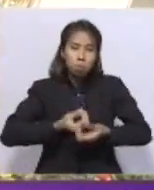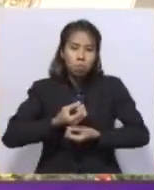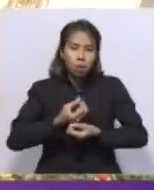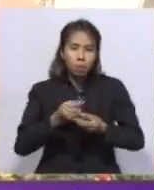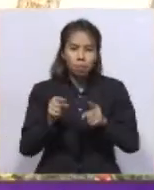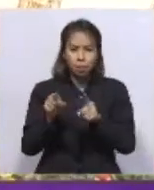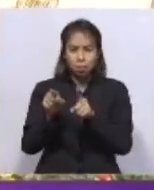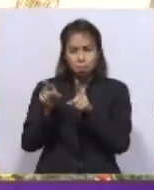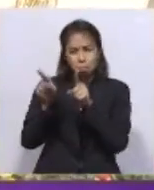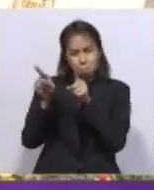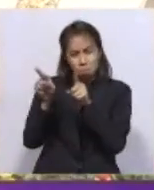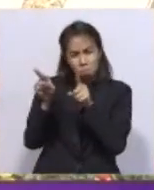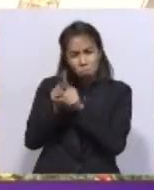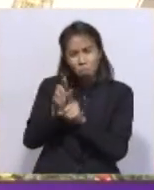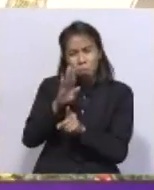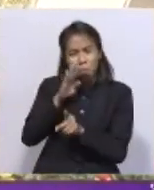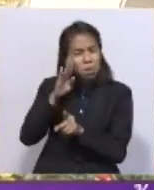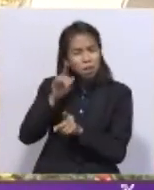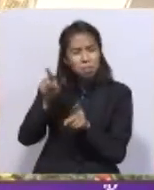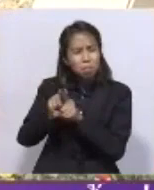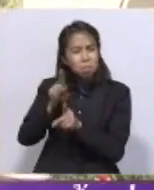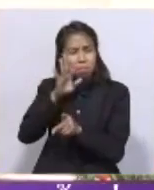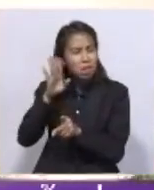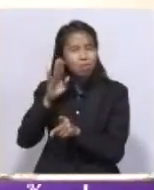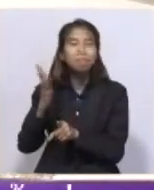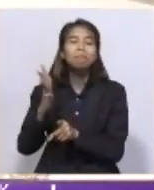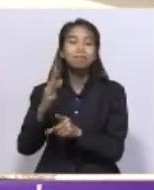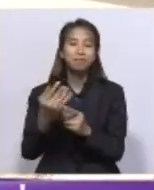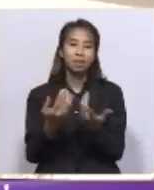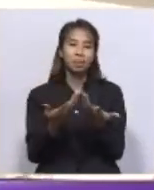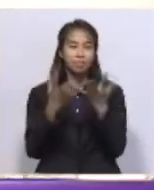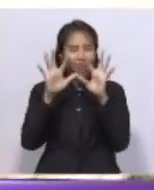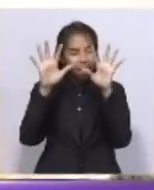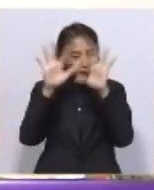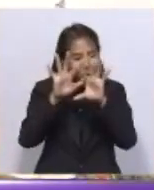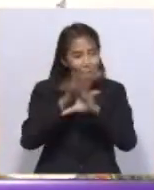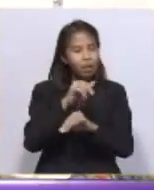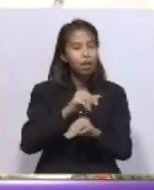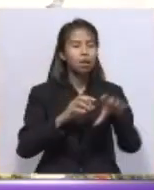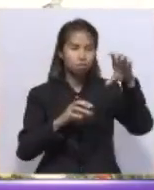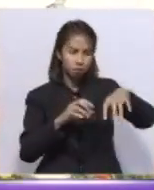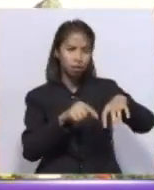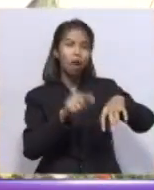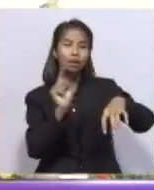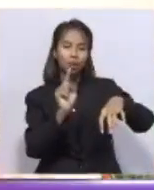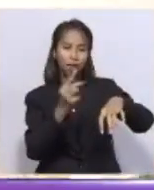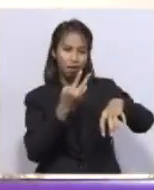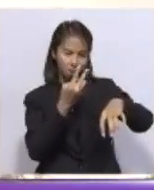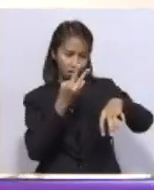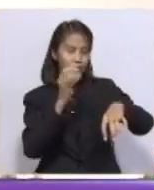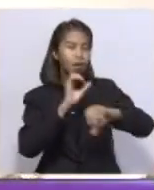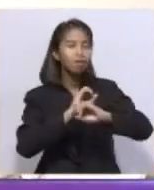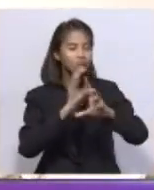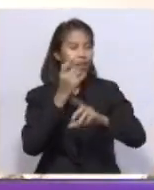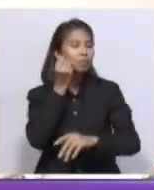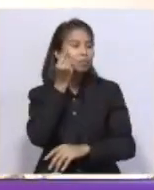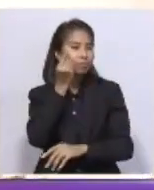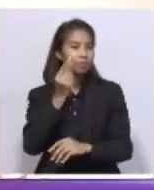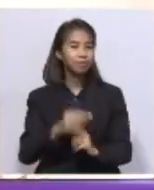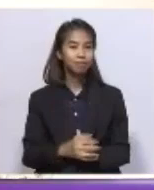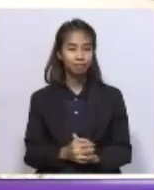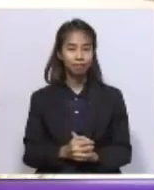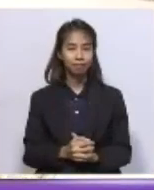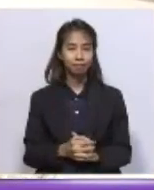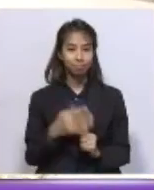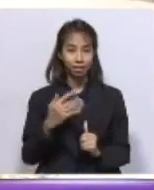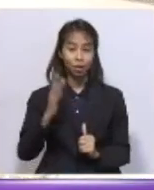บอกลายเส้นอะไรมันก็ไม่จำเป็นจะต้องเนียบแต่ให้รู้ว่านี่คือที่ไหนงานอะไรนะ แต่คือเมื่อพอเว